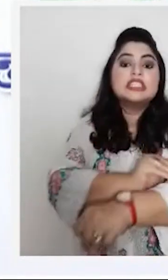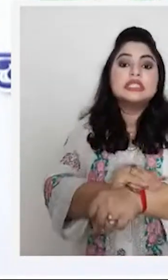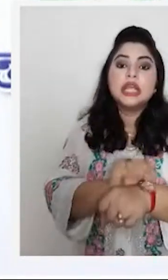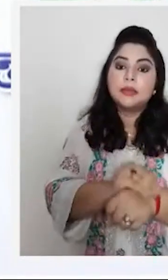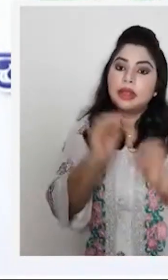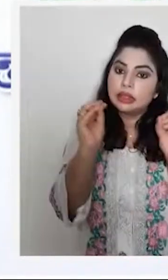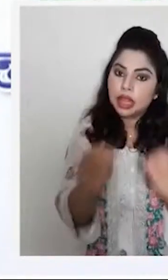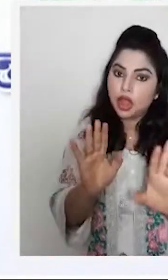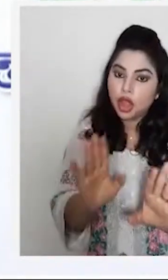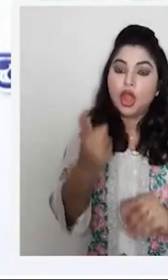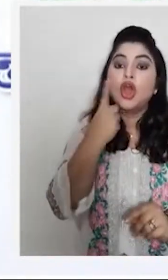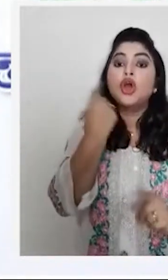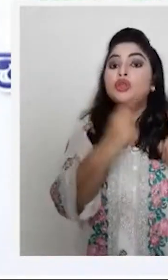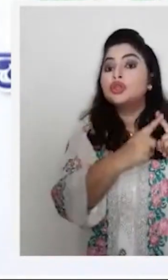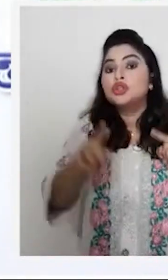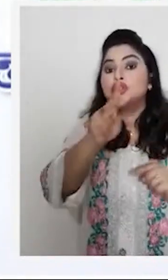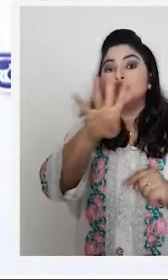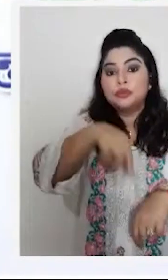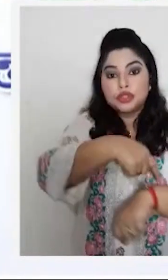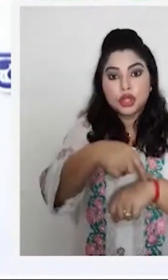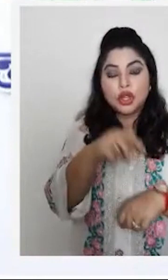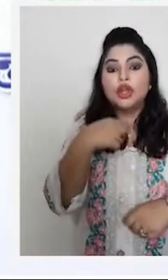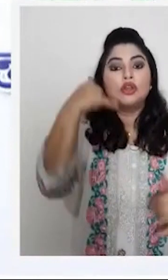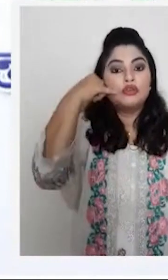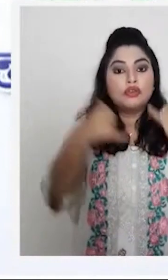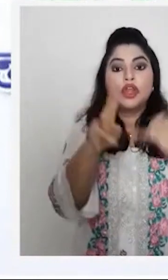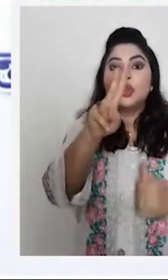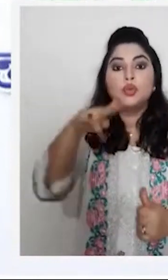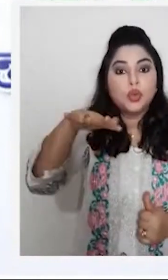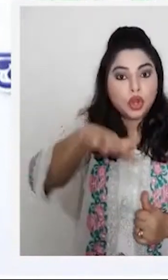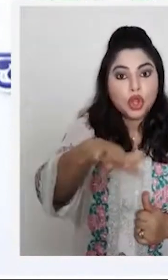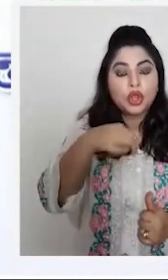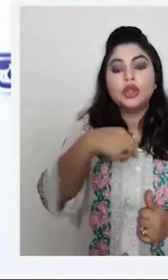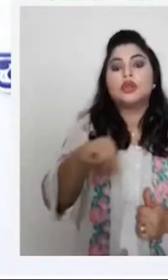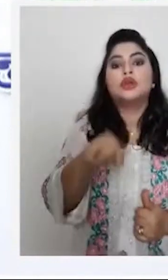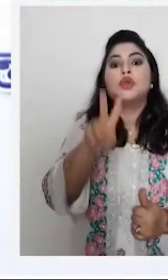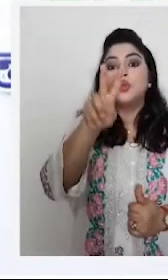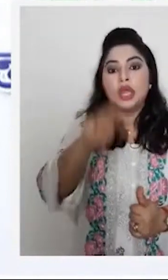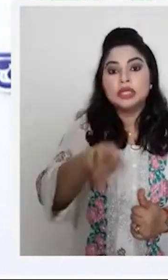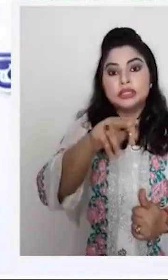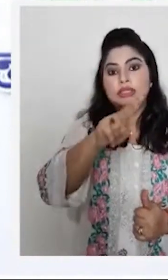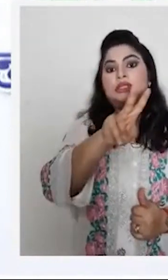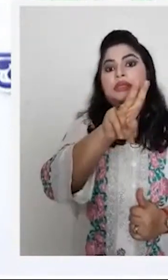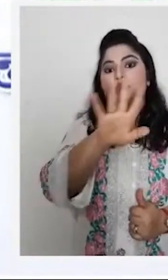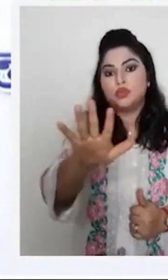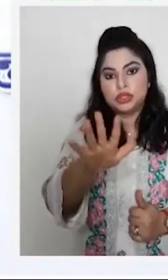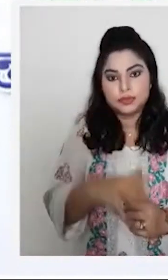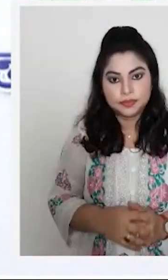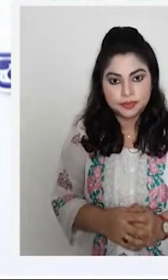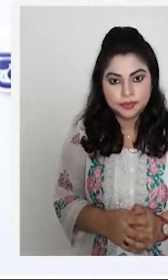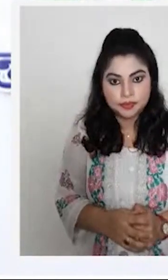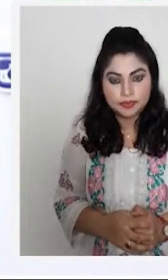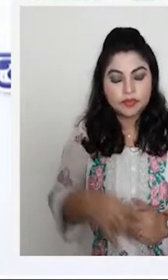ফোনে সেবা দেওয়া হয়, 24 ঘন্টায় ফোনে সেবা দেওয়া হয় এবং গত চব্বিশ ঘন্টায় ফোন কল গ্রহণ করা হয়েছে